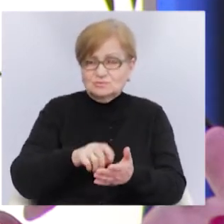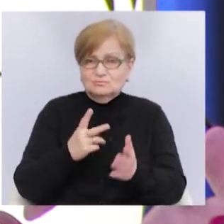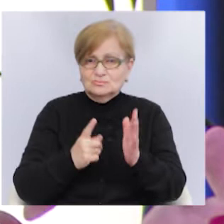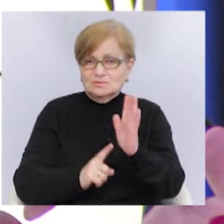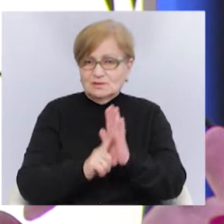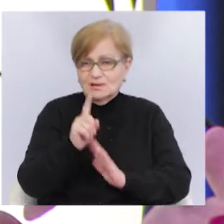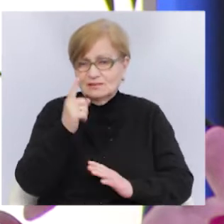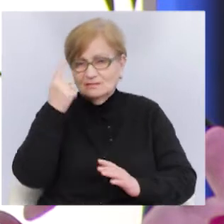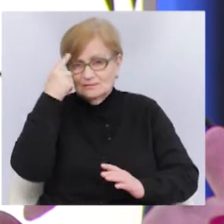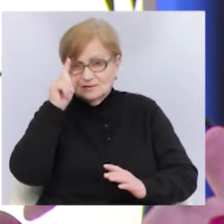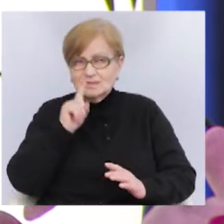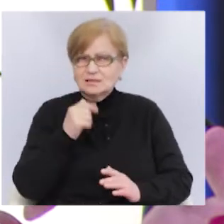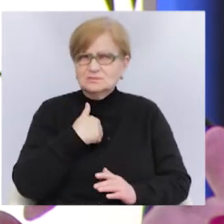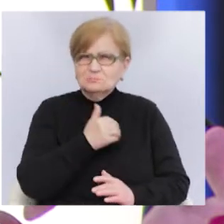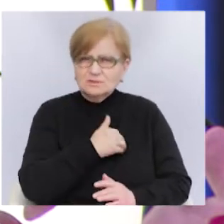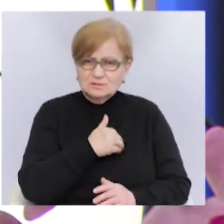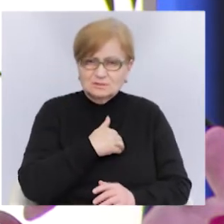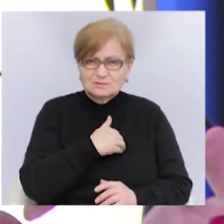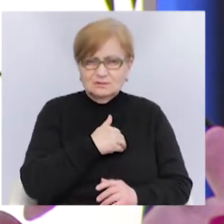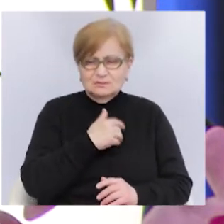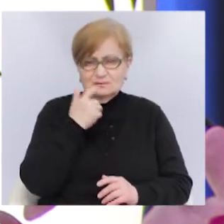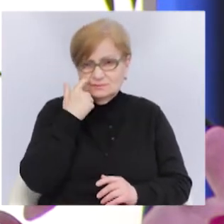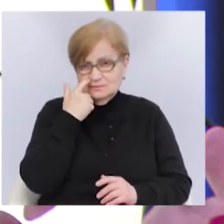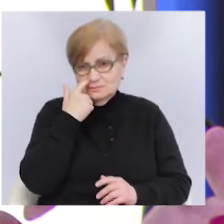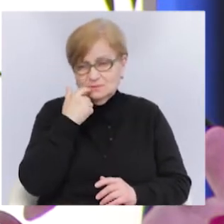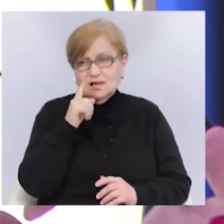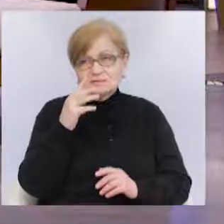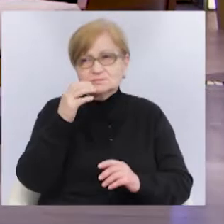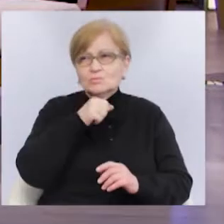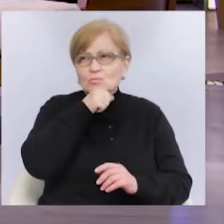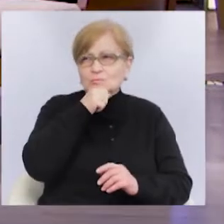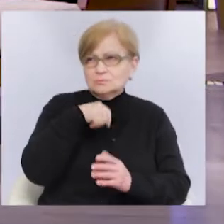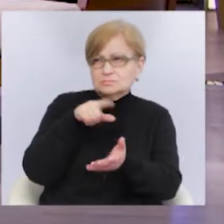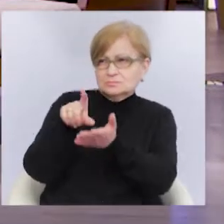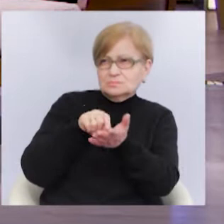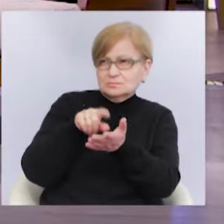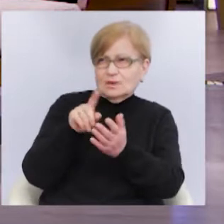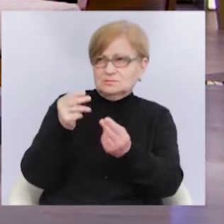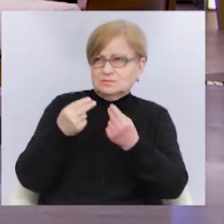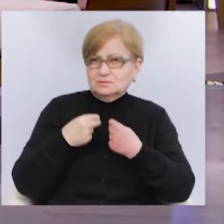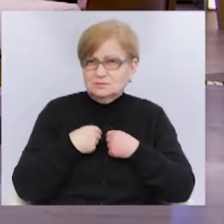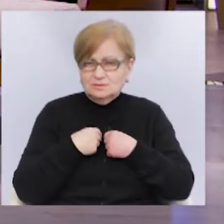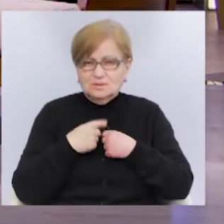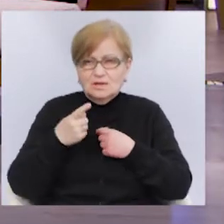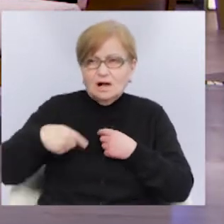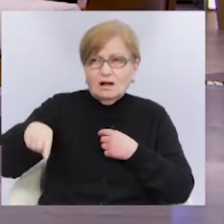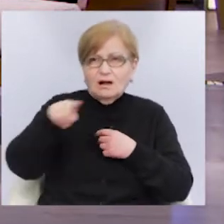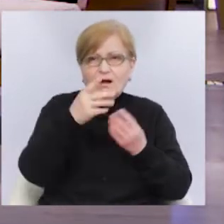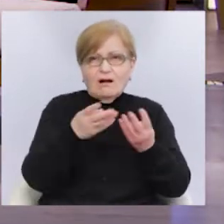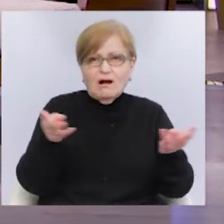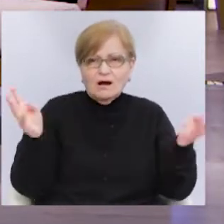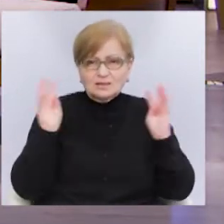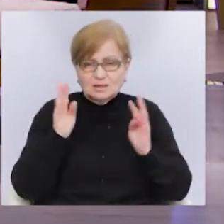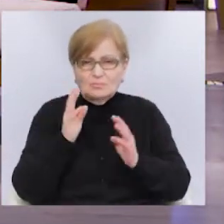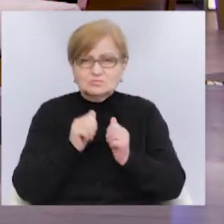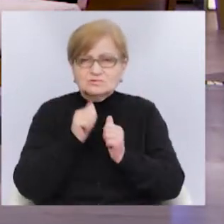გამოხატვა, რაღაც მინდა და ამ რაღაცას მივიღებ უფროსისგან. გარემოს რეგისტრი, გარემოს წინასწარ